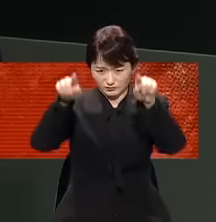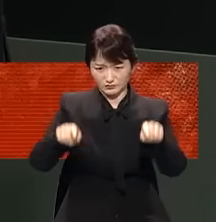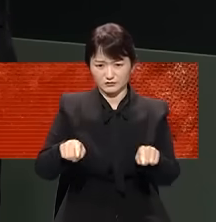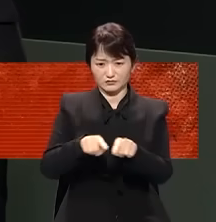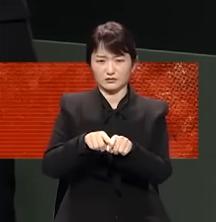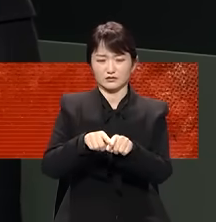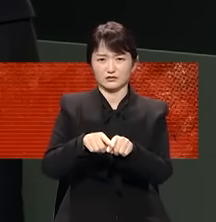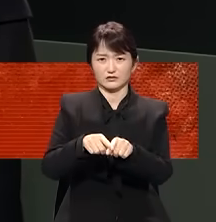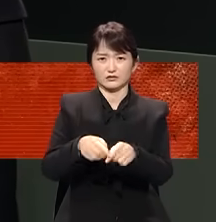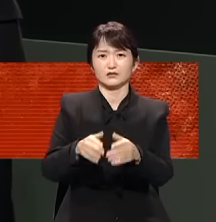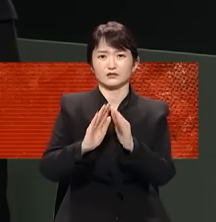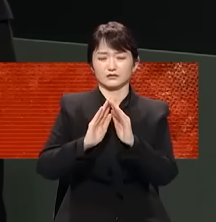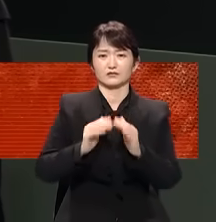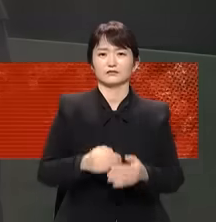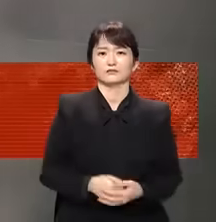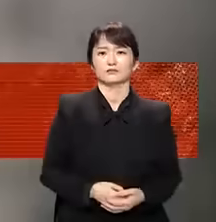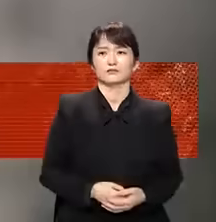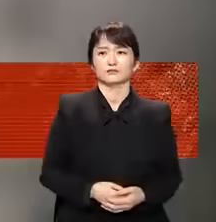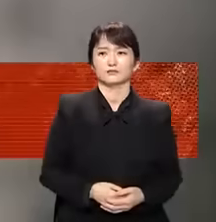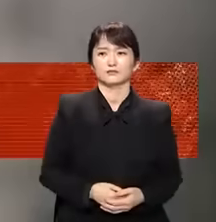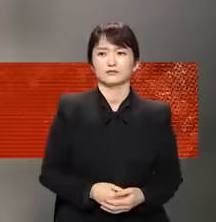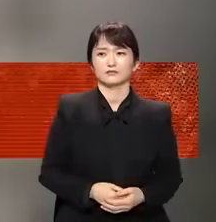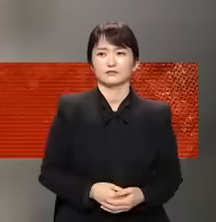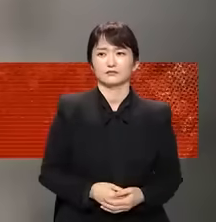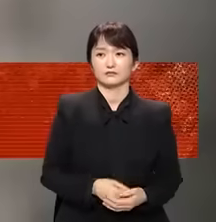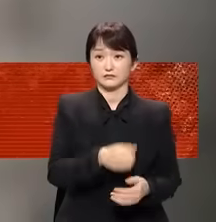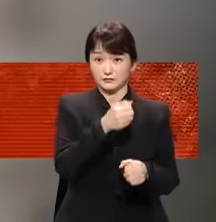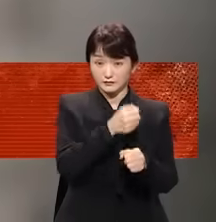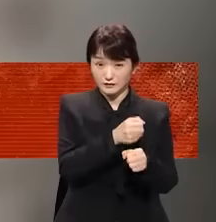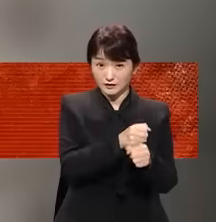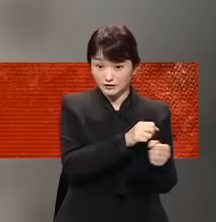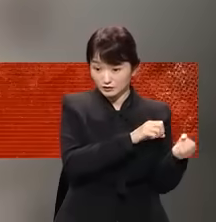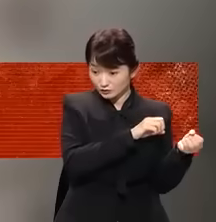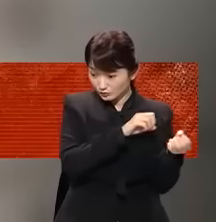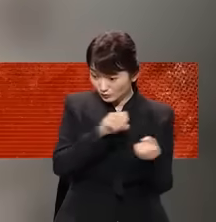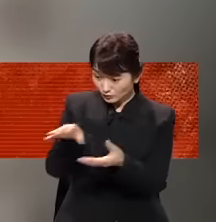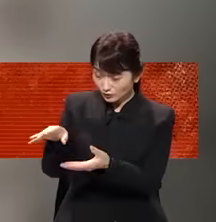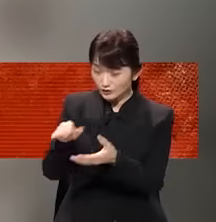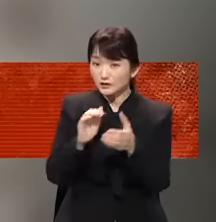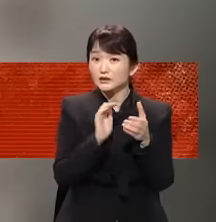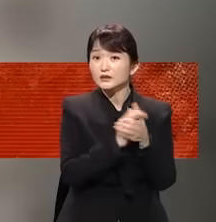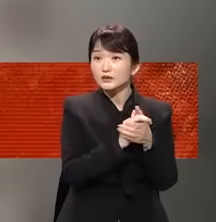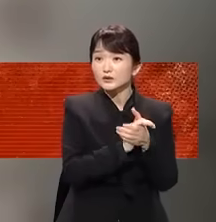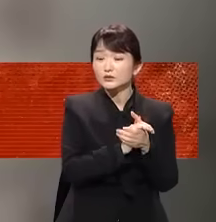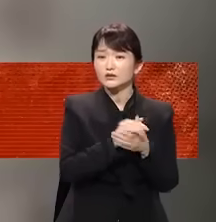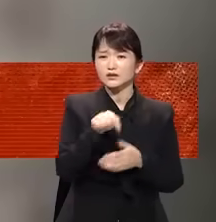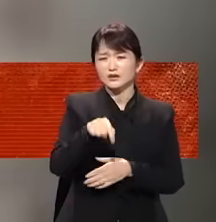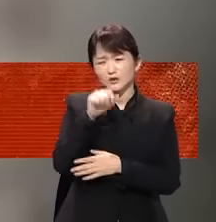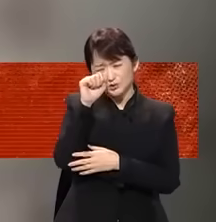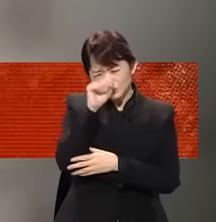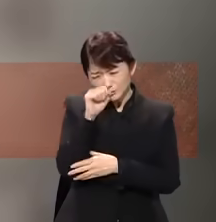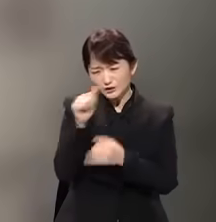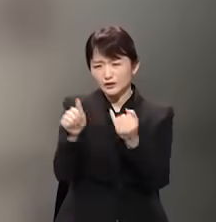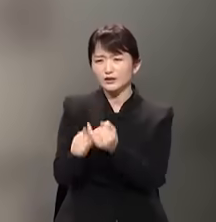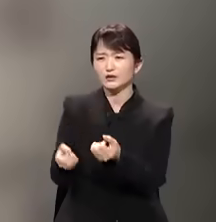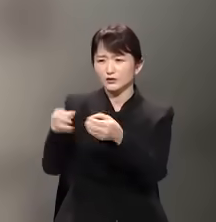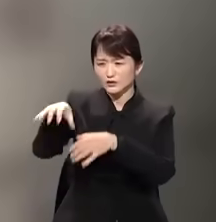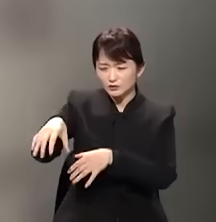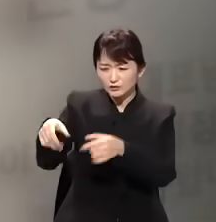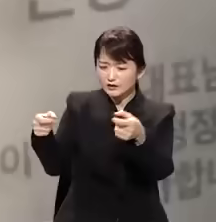이정말 저걸 어 만들어서 보내는 친구나 또 저걸 좋다고 결혼식장 입구에 세워 놓은